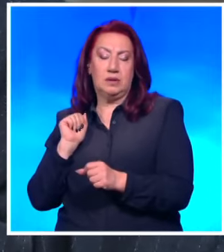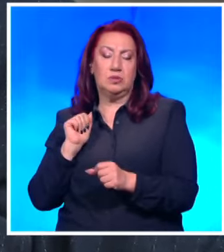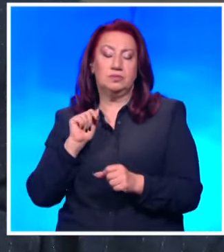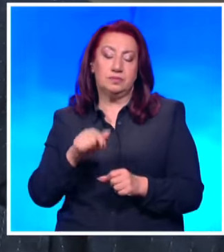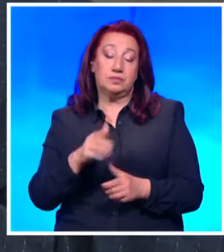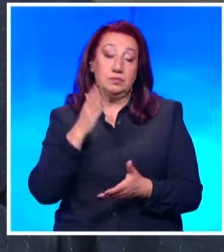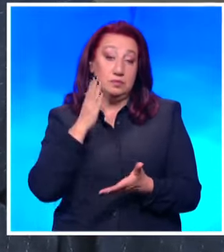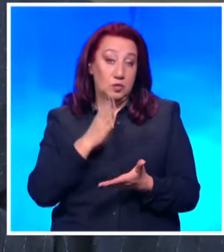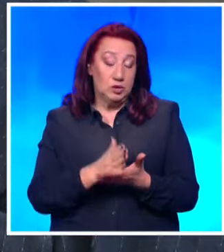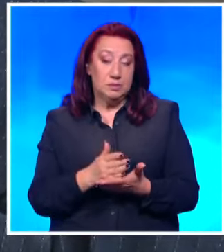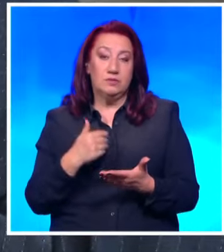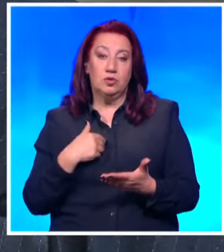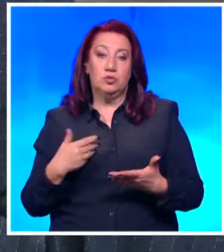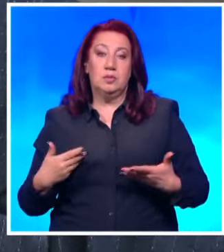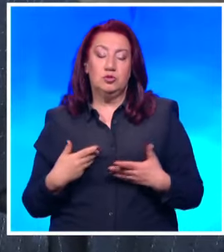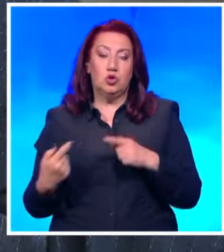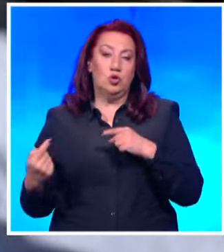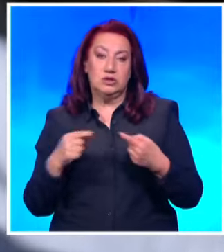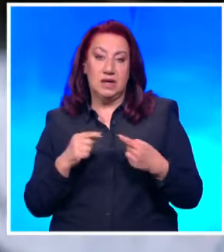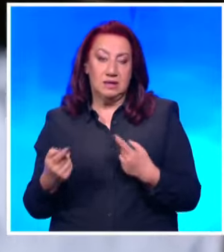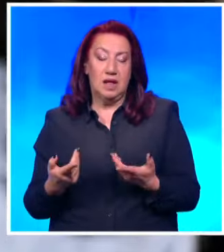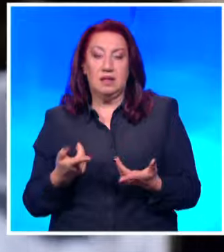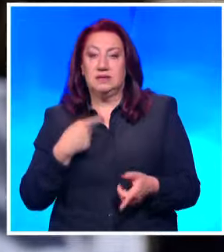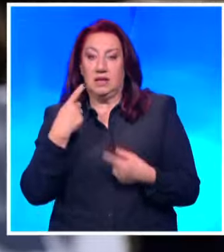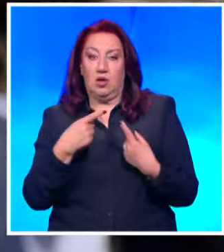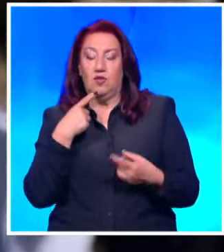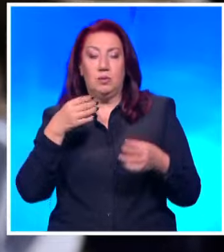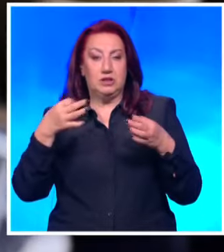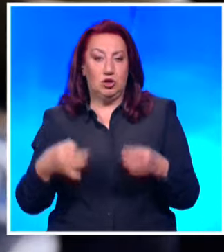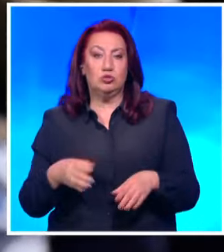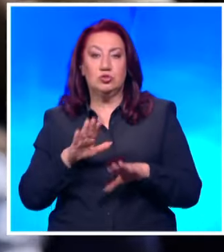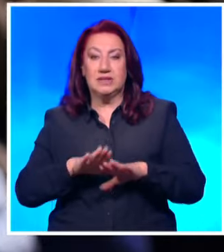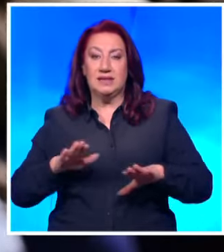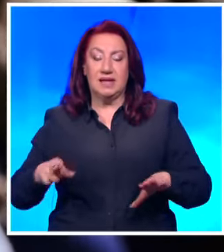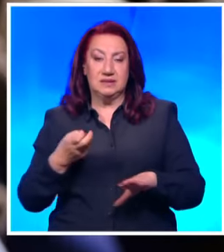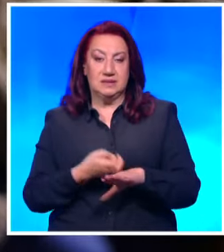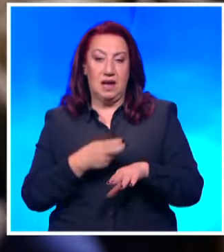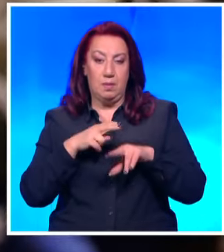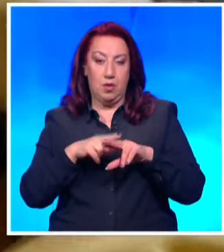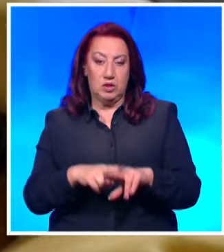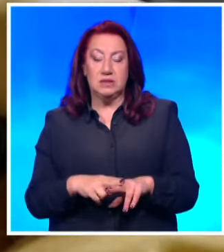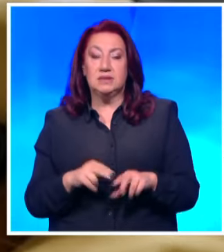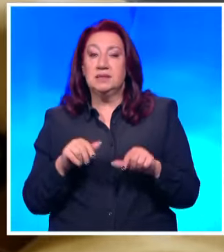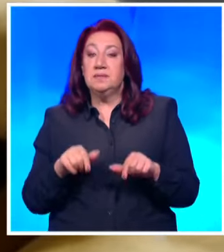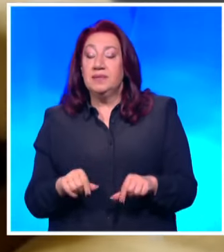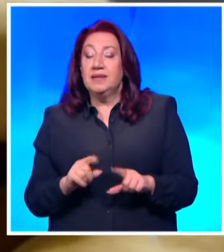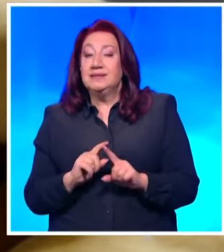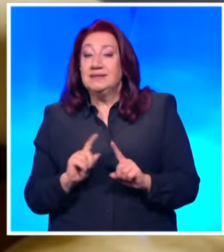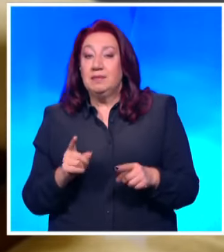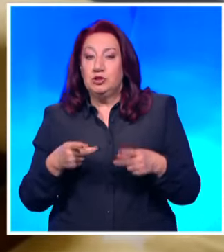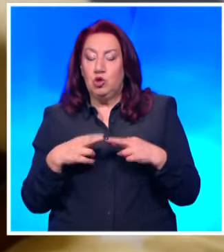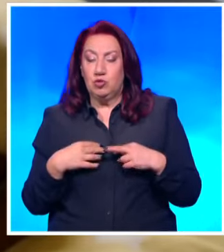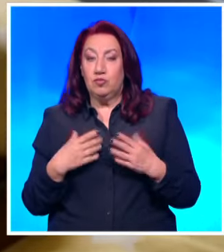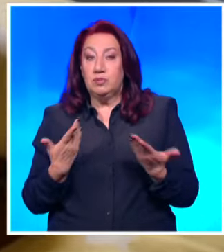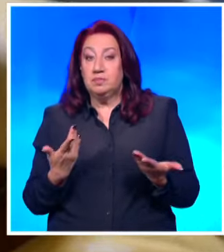на дневен ред темата за болницата и крачките напред. И днес от служебното правителство не дойде конкретен отговор защо първо разрешиха, а после